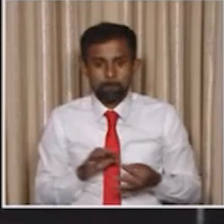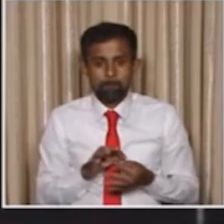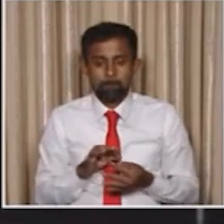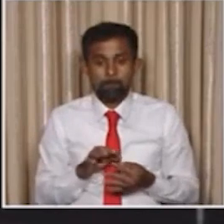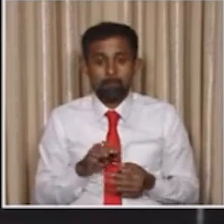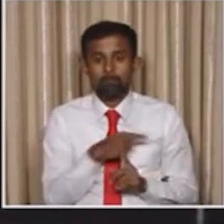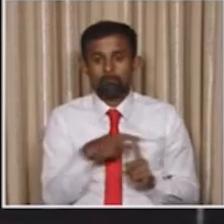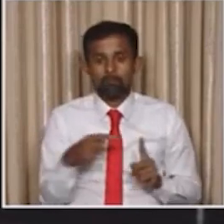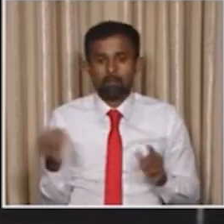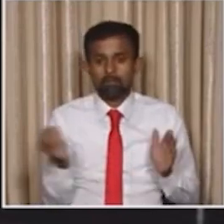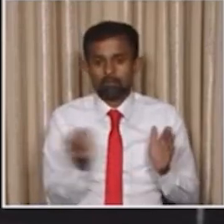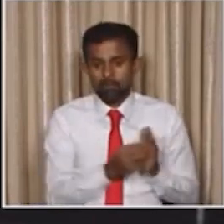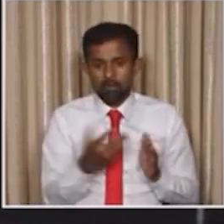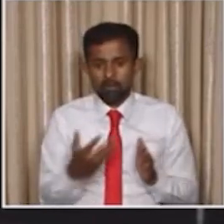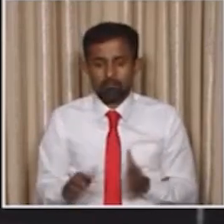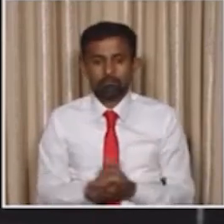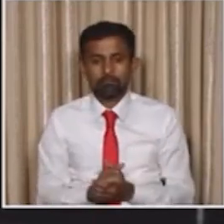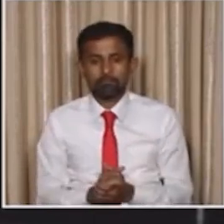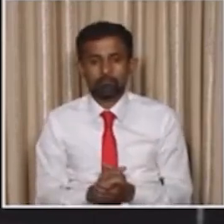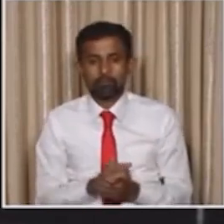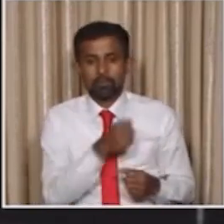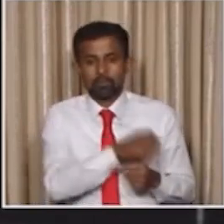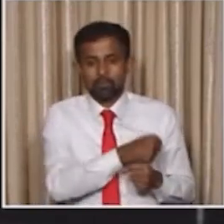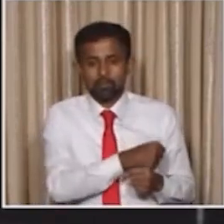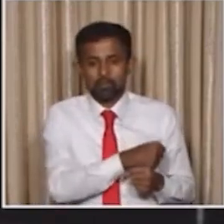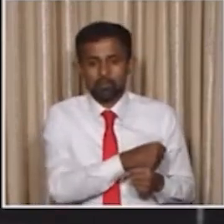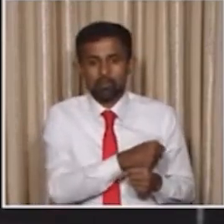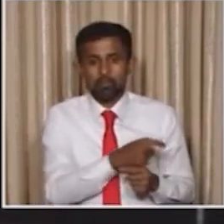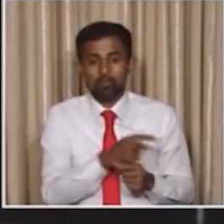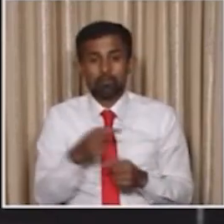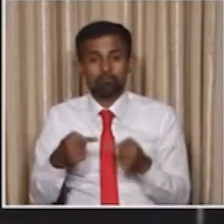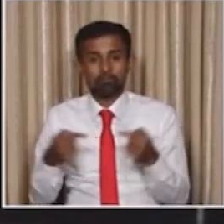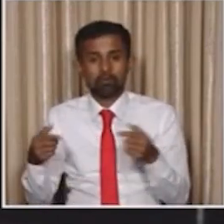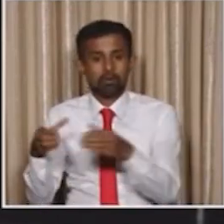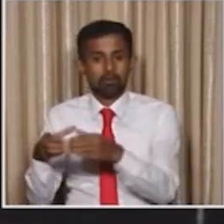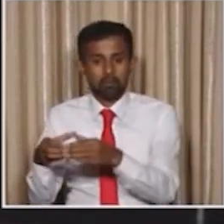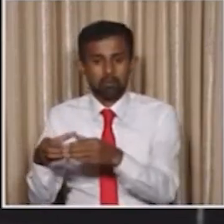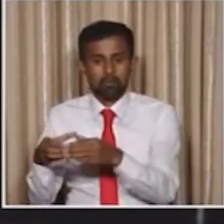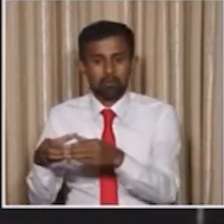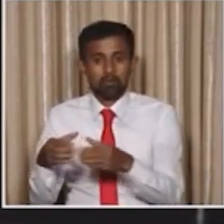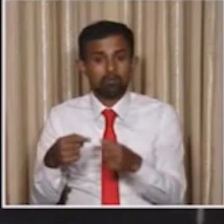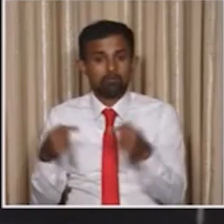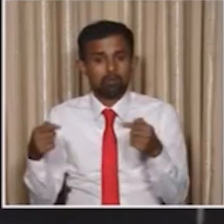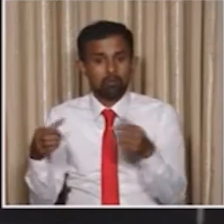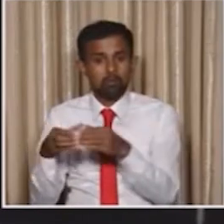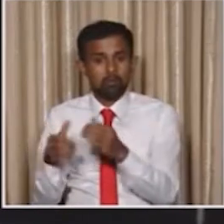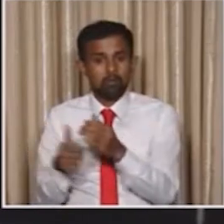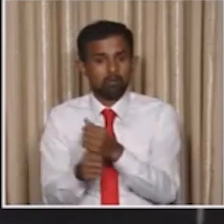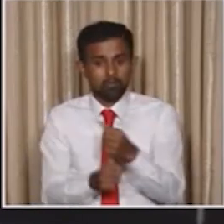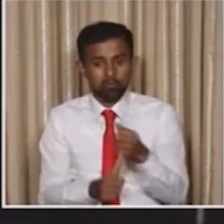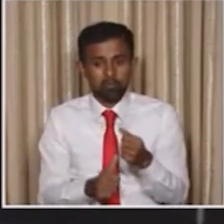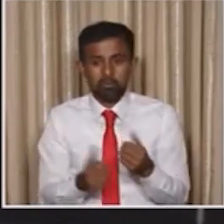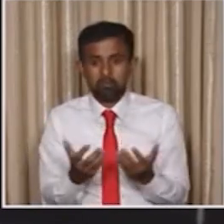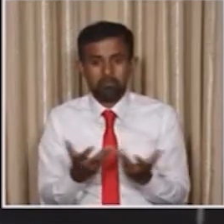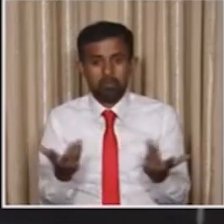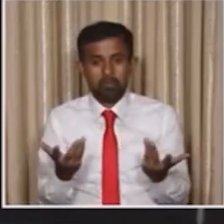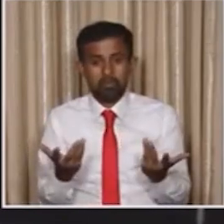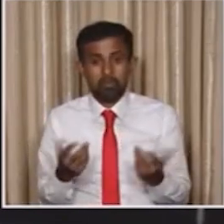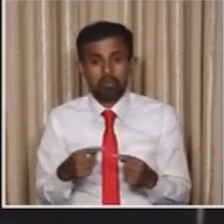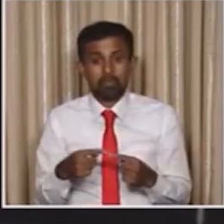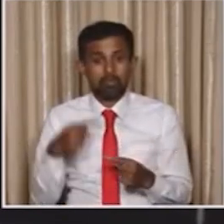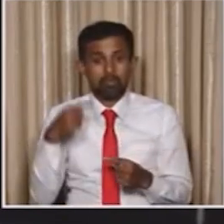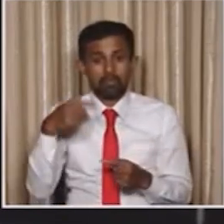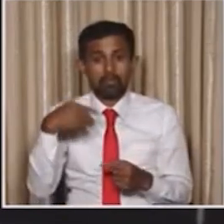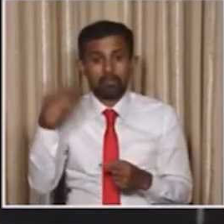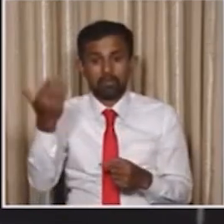කොටසක් හැටියට එකතු කරලා තිබෙනවා. එකක් ආණ්ඩුව, එකක් විරුද්ධ පක්ෂය. විරුද්ධ පක්ෂය නියෝජනය කරන්න බැරි ඊළඟට